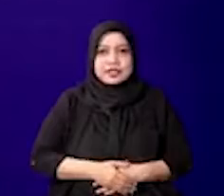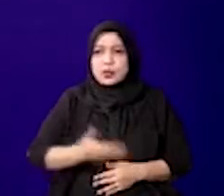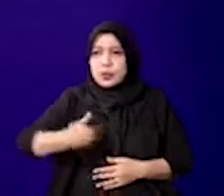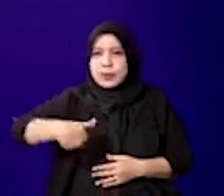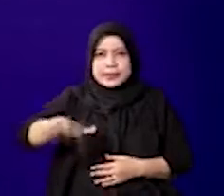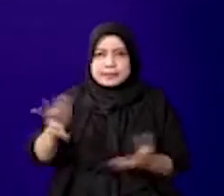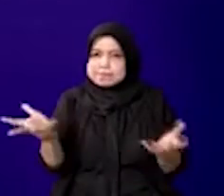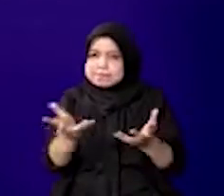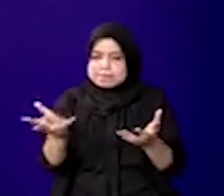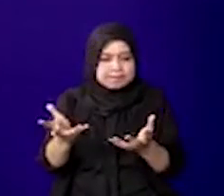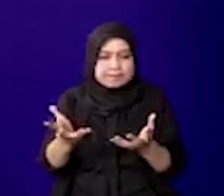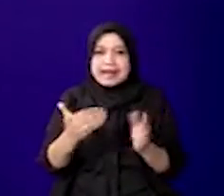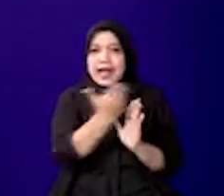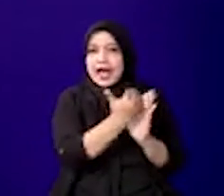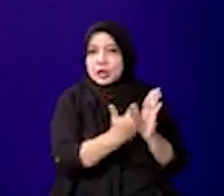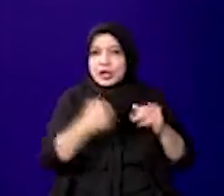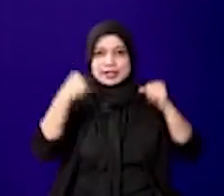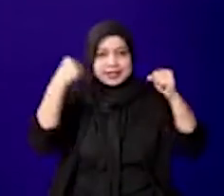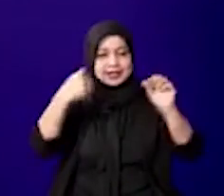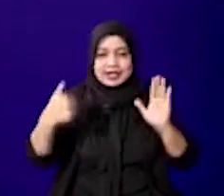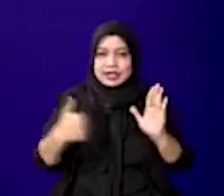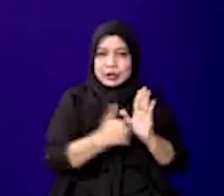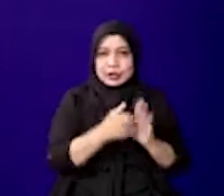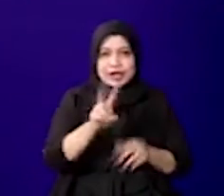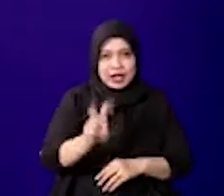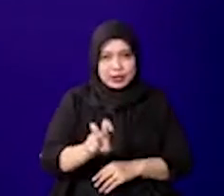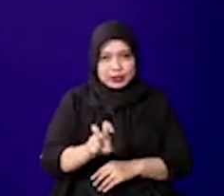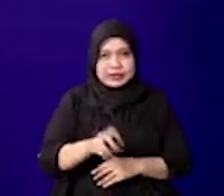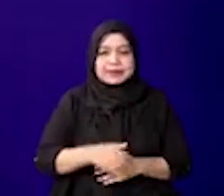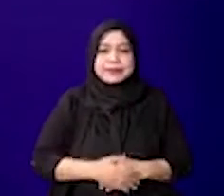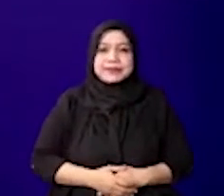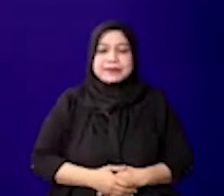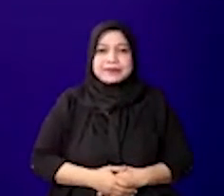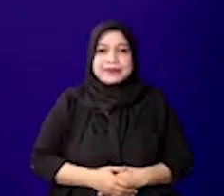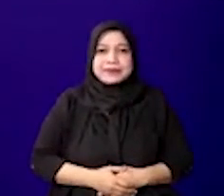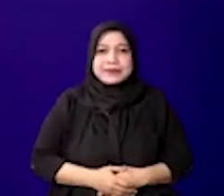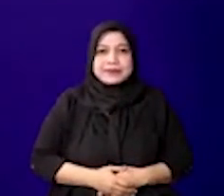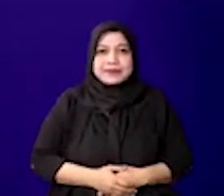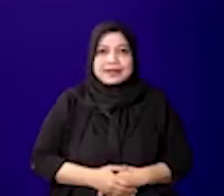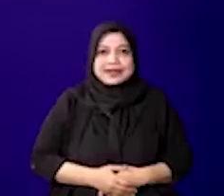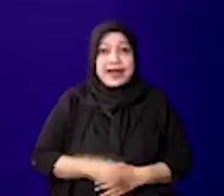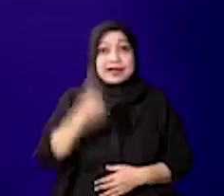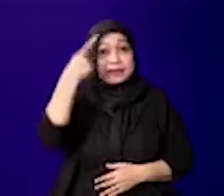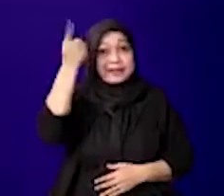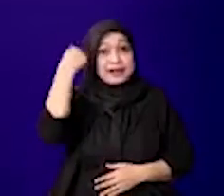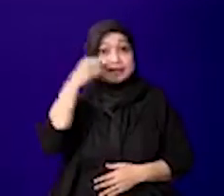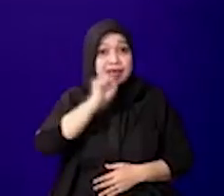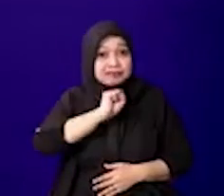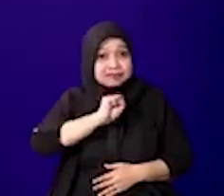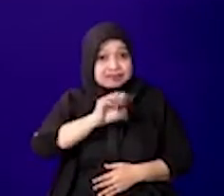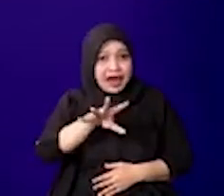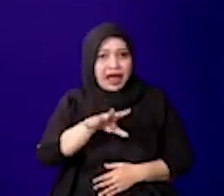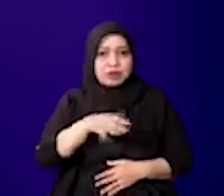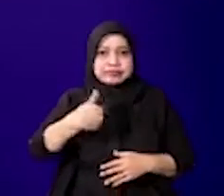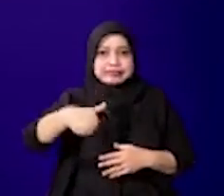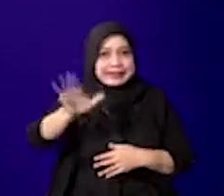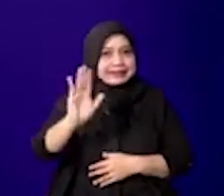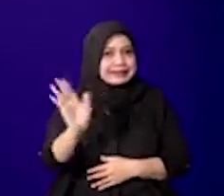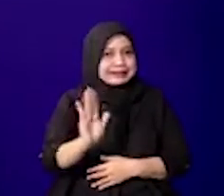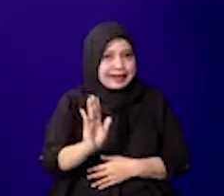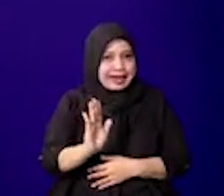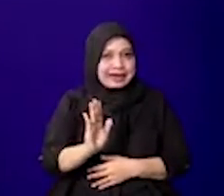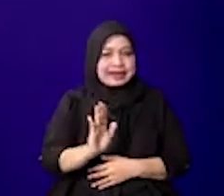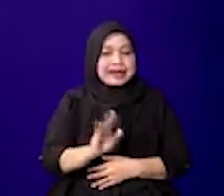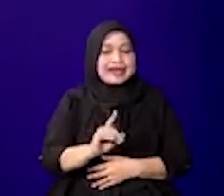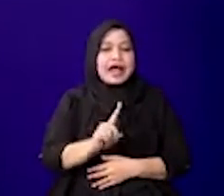ke mana pun anda berada dan Kalau tidak salah bahwa pemerintah tidak menganjurkan e pergi-pergian ya kalau bisa